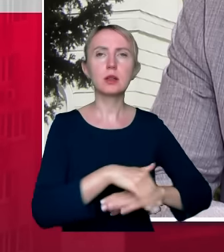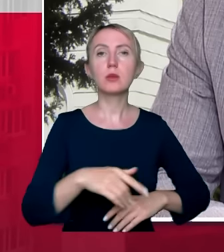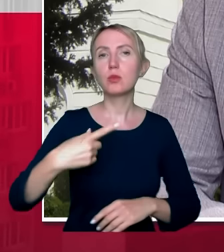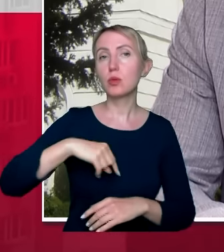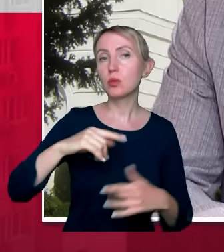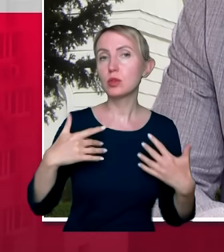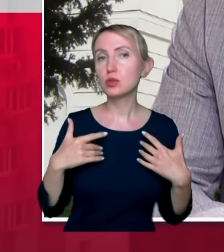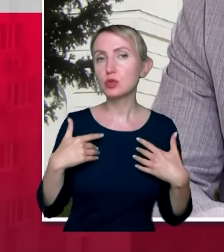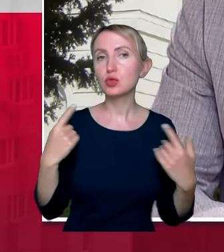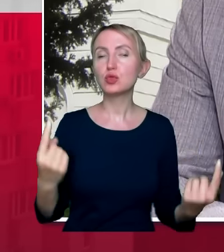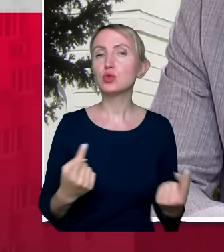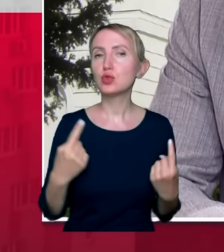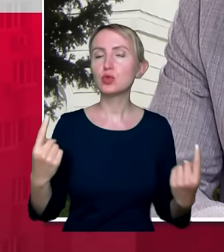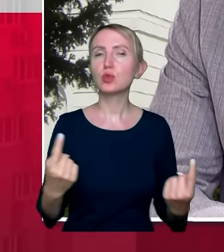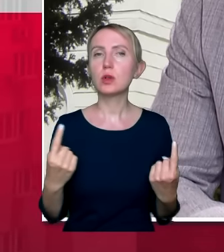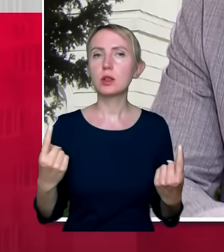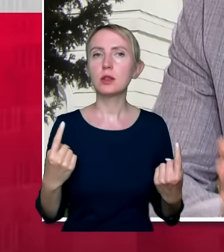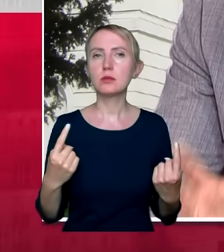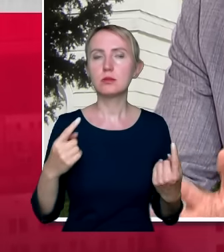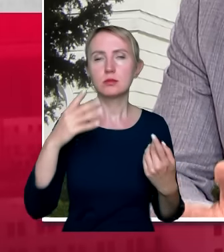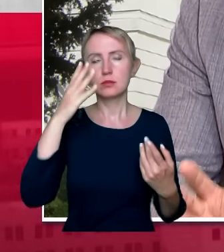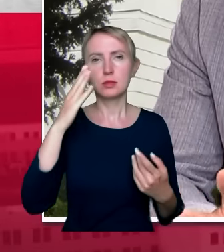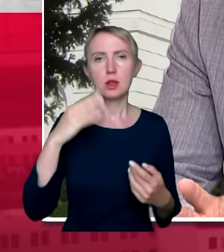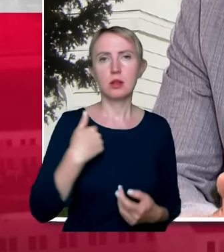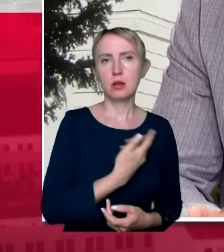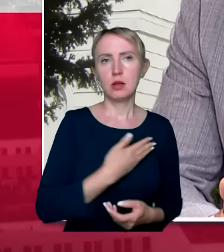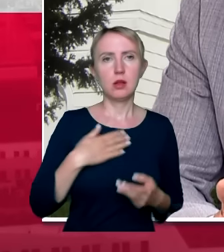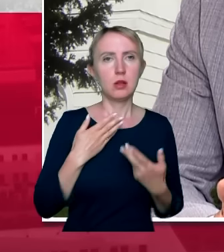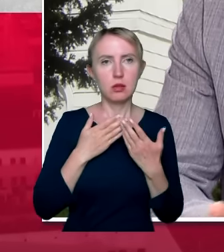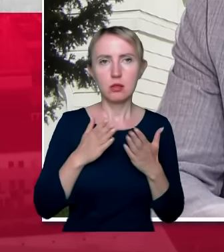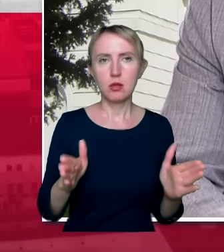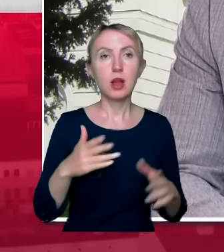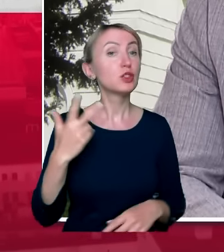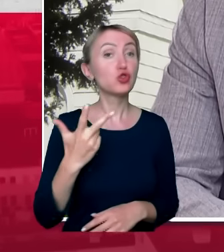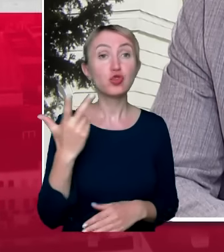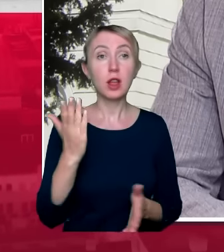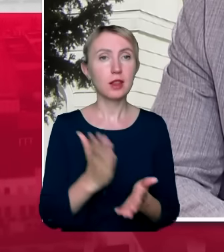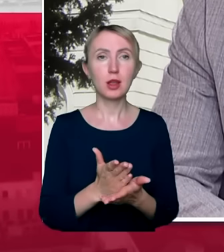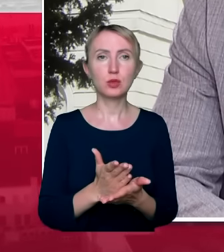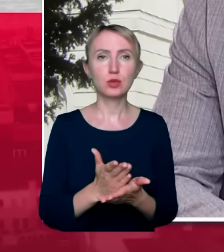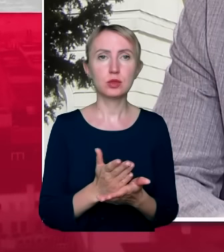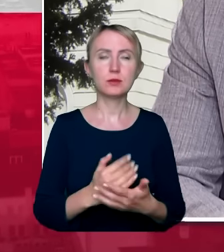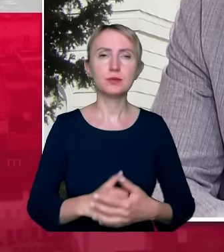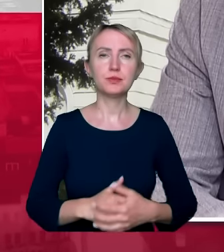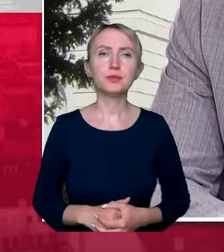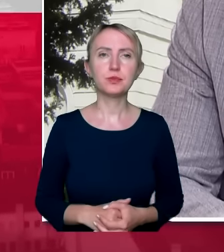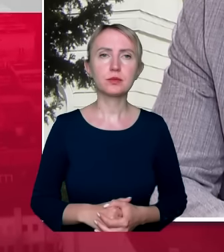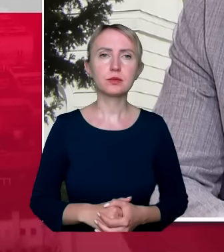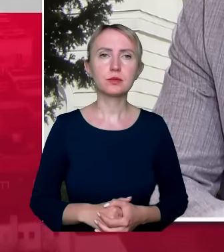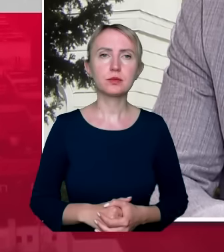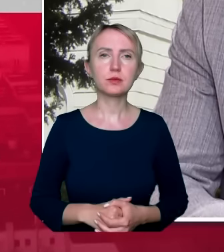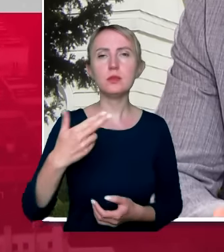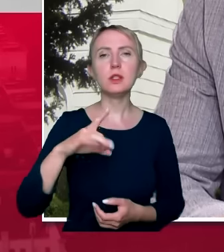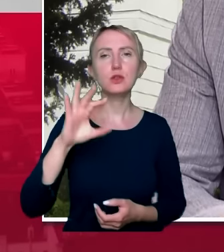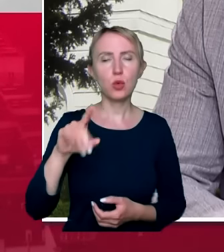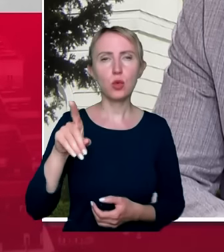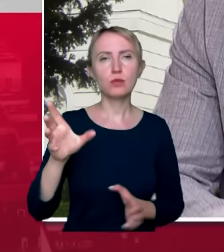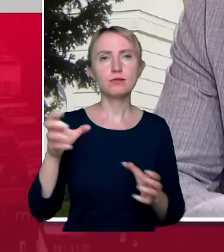w sytuacji schizofrenii. Od 3 lat, żeby to było jasne, w której NGO-sy, które tak